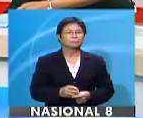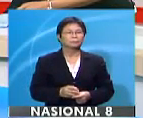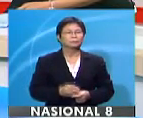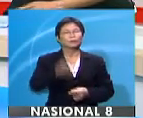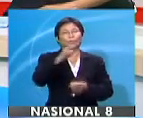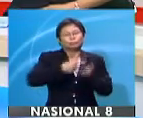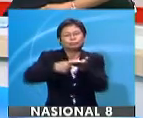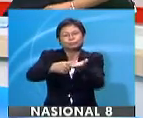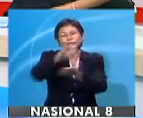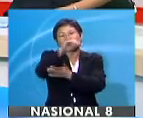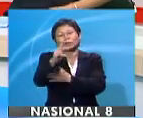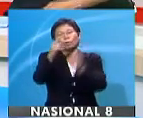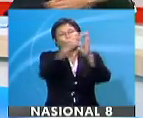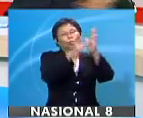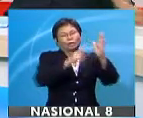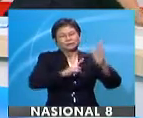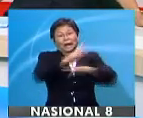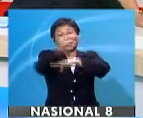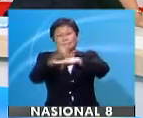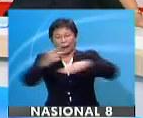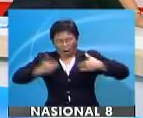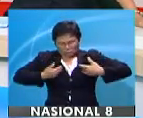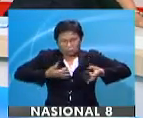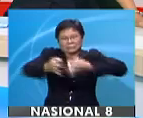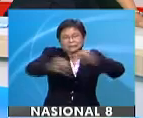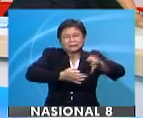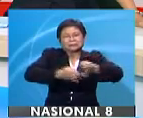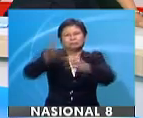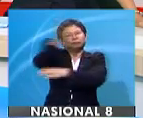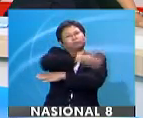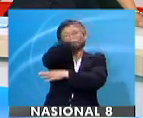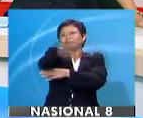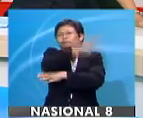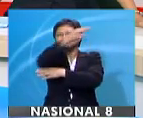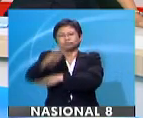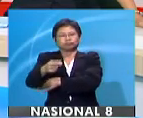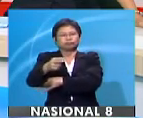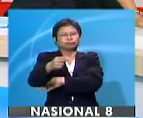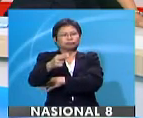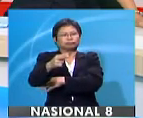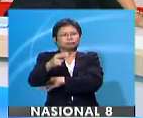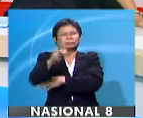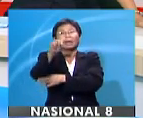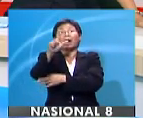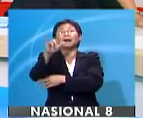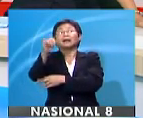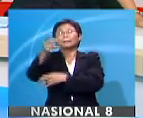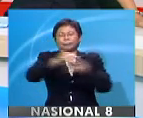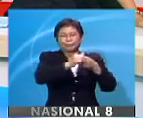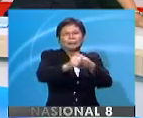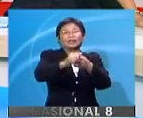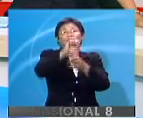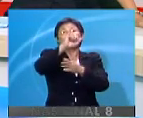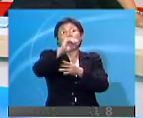muzakarah jawatankuasa fatwa kebangsaan turut menjelaskan pengharaman tarekat nakqsah bandiah al-aliah pimpinan syikh